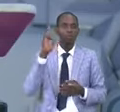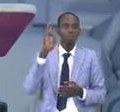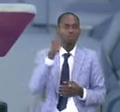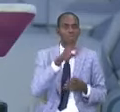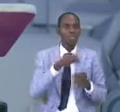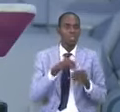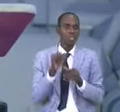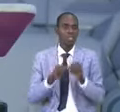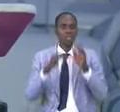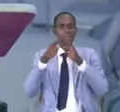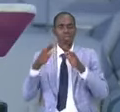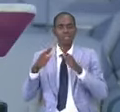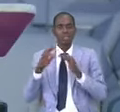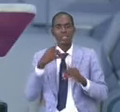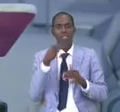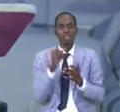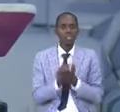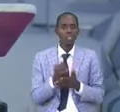c'est pourquoi